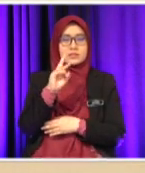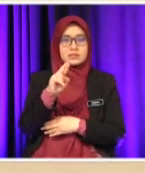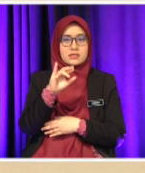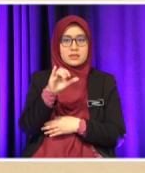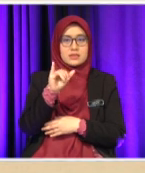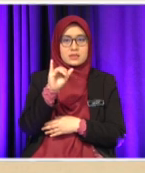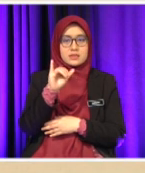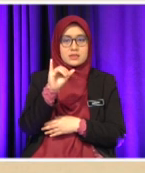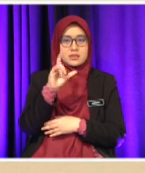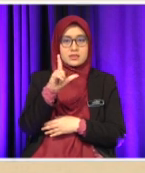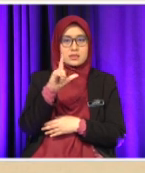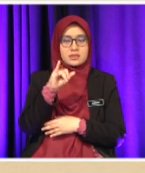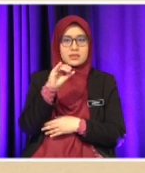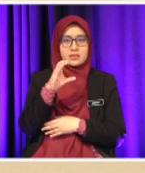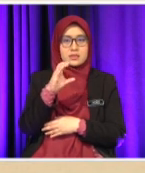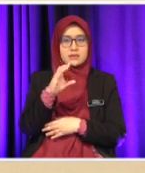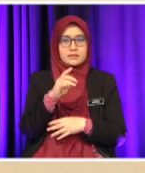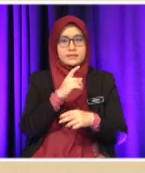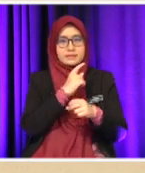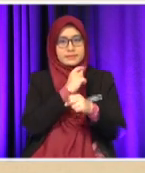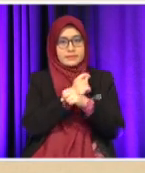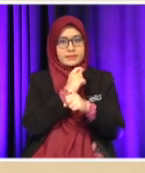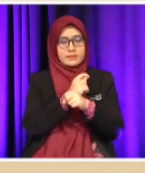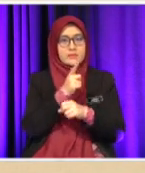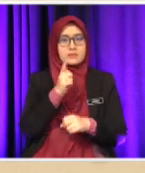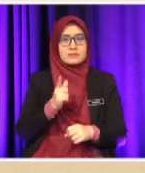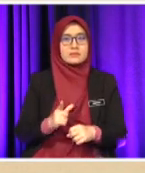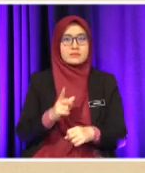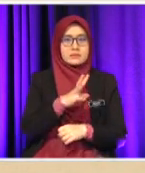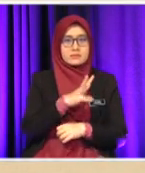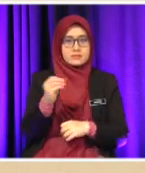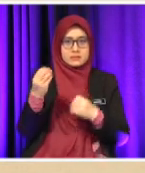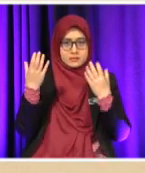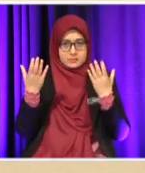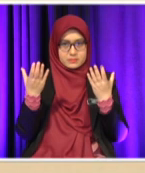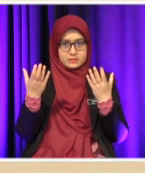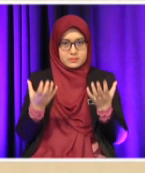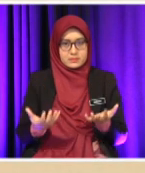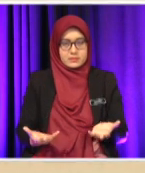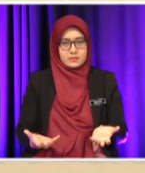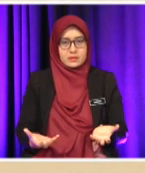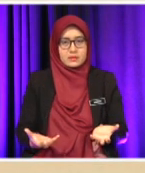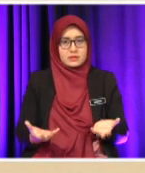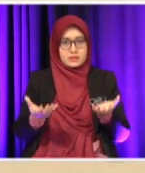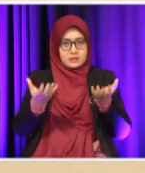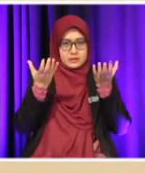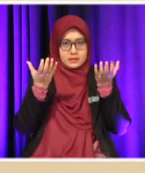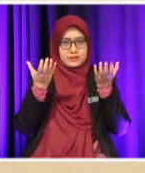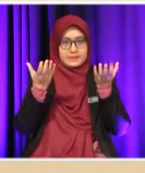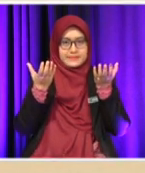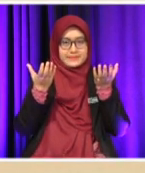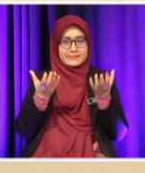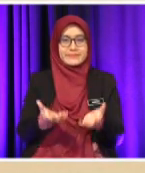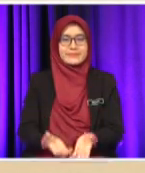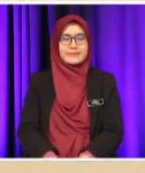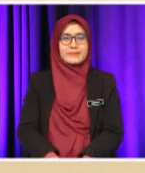tahan lama tahan lama dan ringan oke yang ini